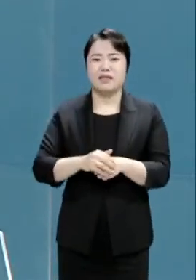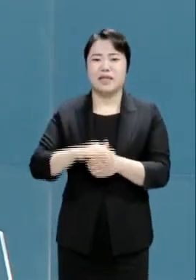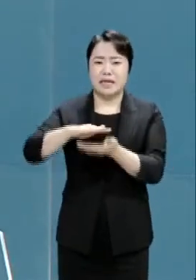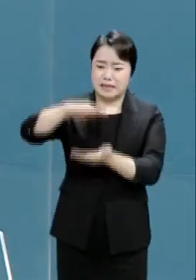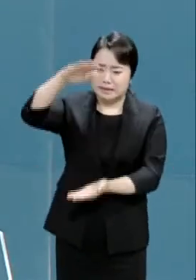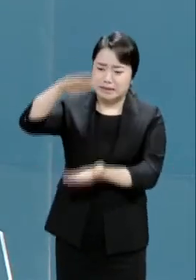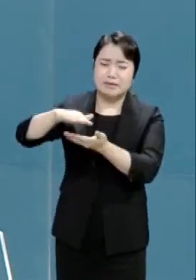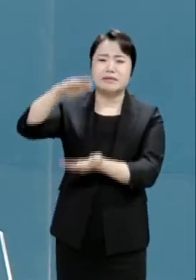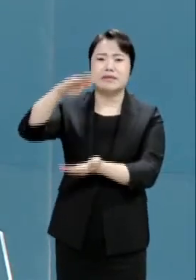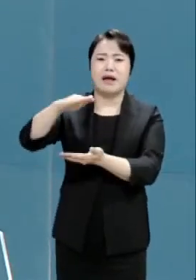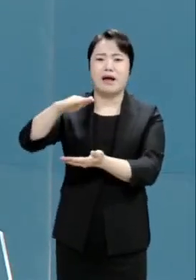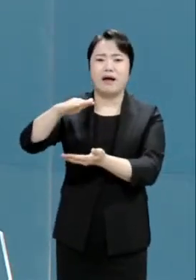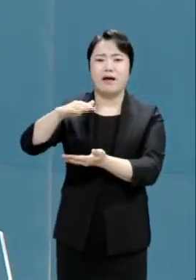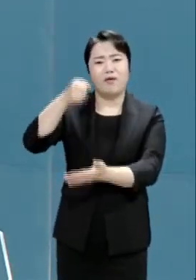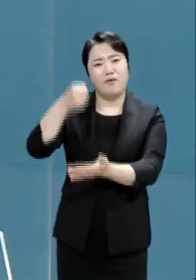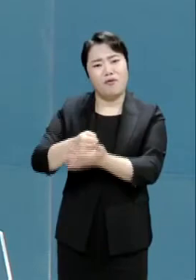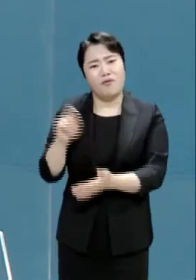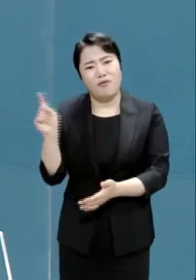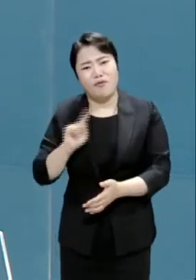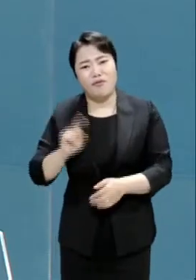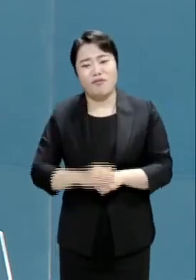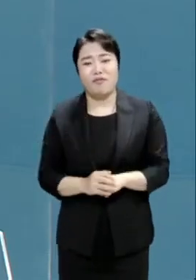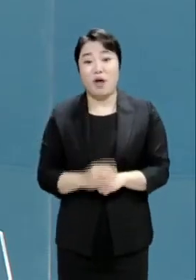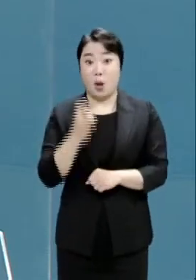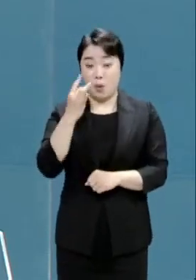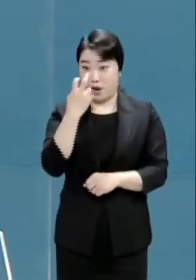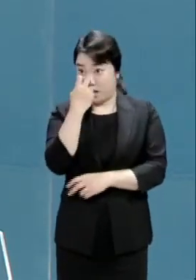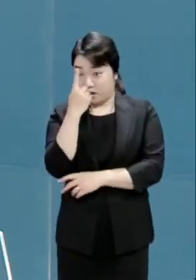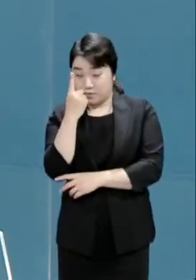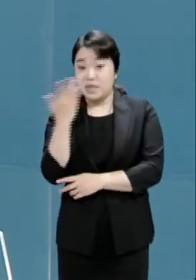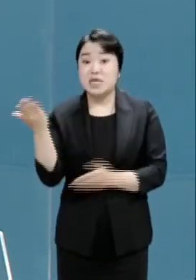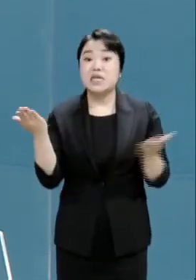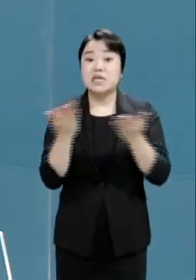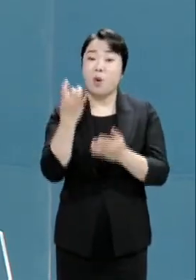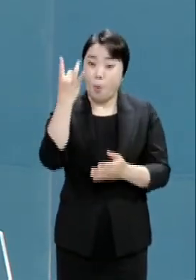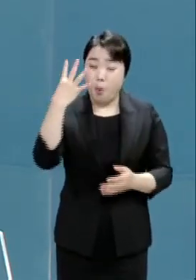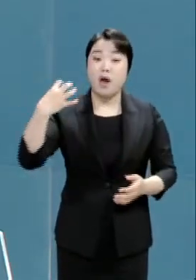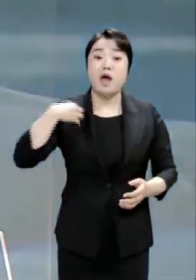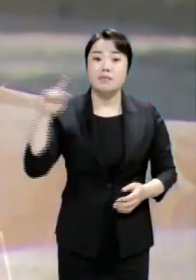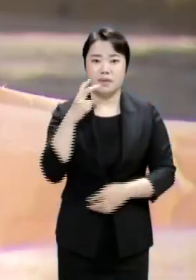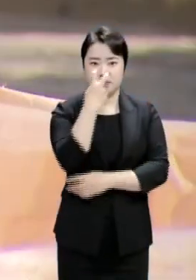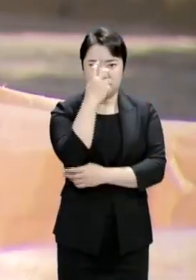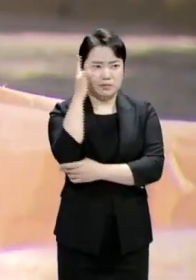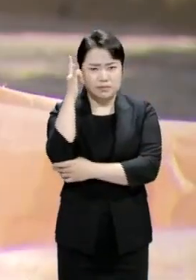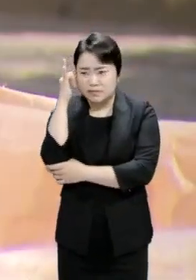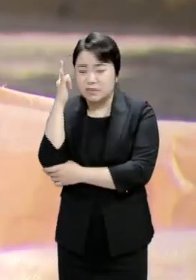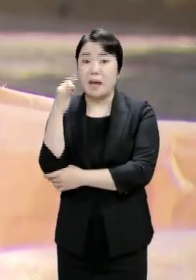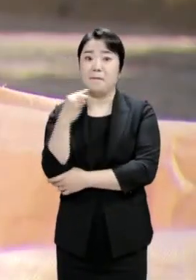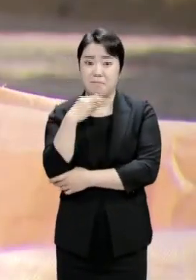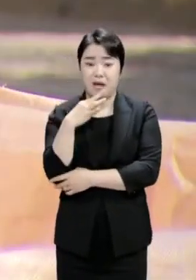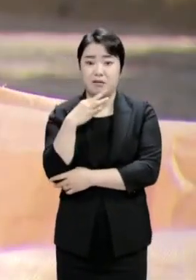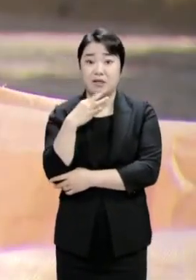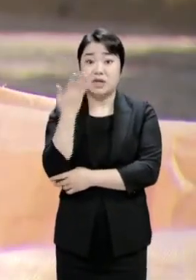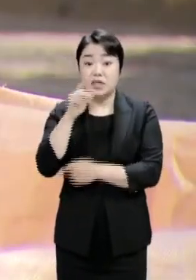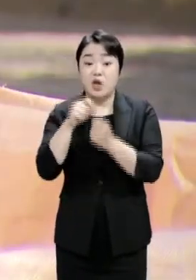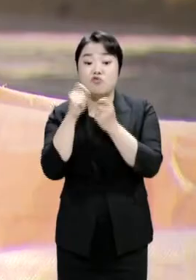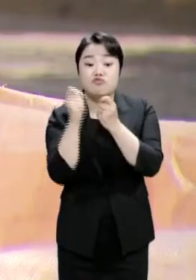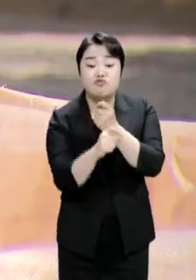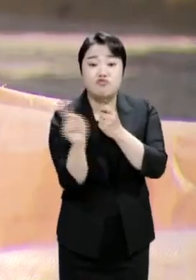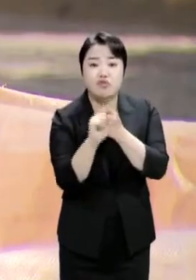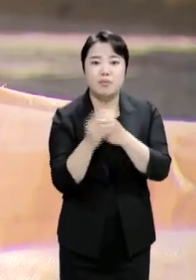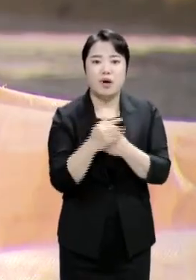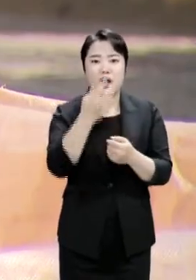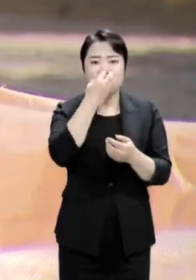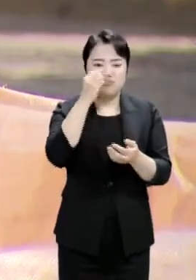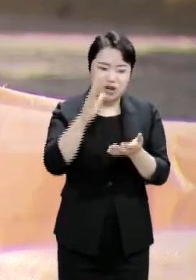거냐. 근데 원래 이분들의 직무는 경비예요. 근데 나머지 업무를 추가로 할 수 있다고 하더라도 어디까지 할 거냐.